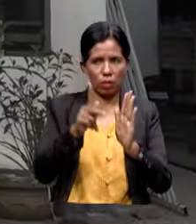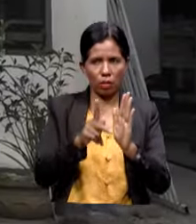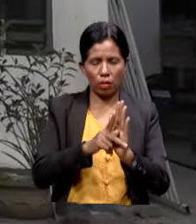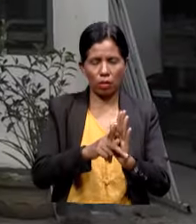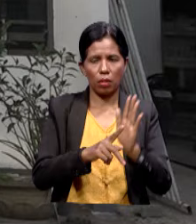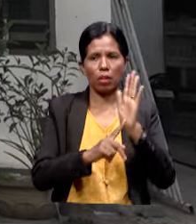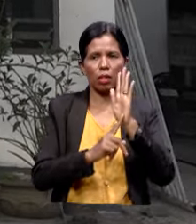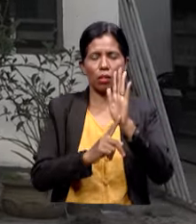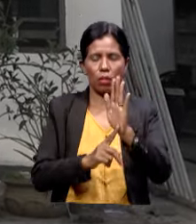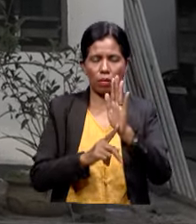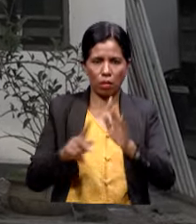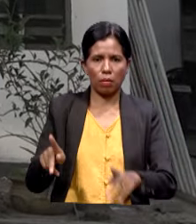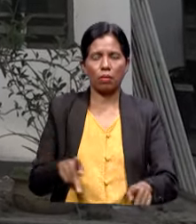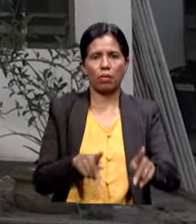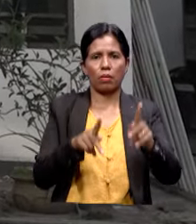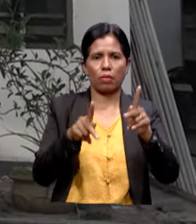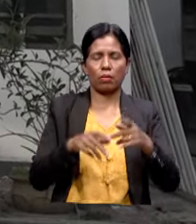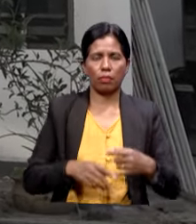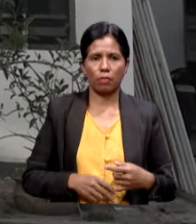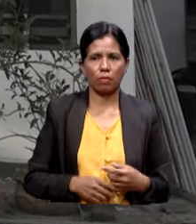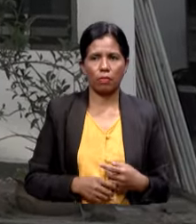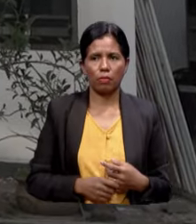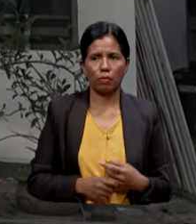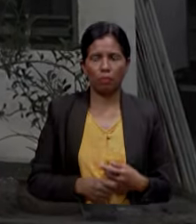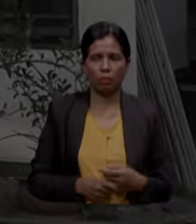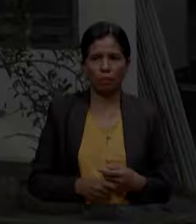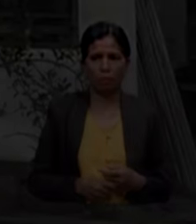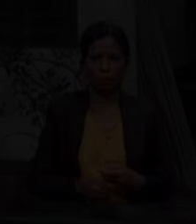ho di publika iha publikum. John Carlos Marito da Costa, Jemen.